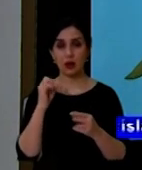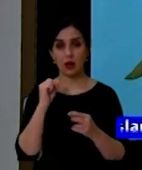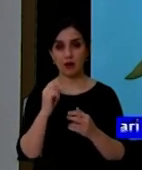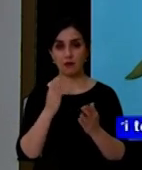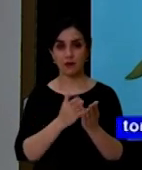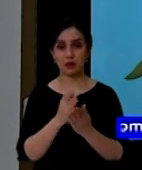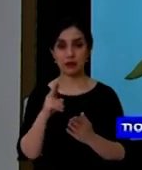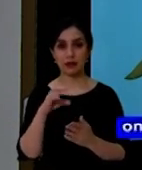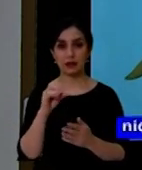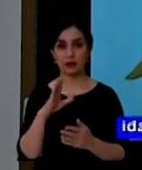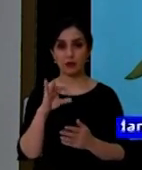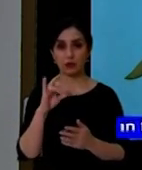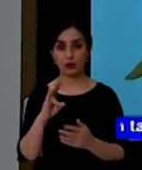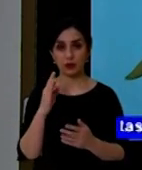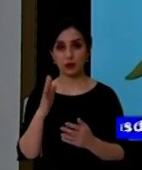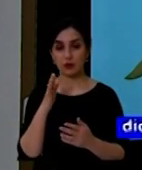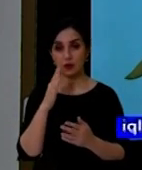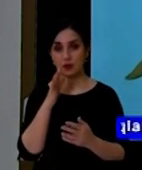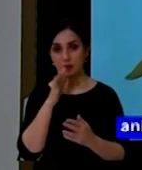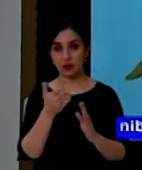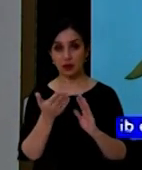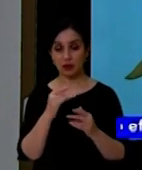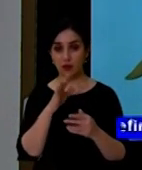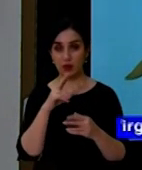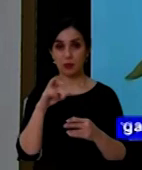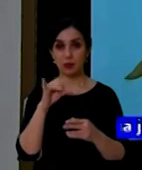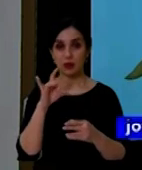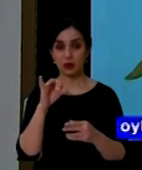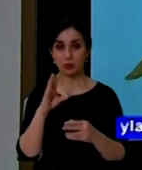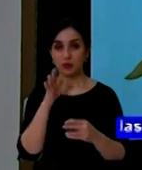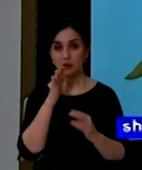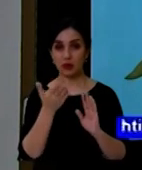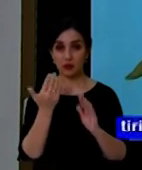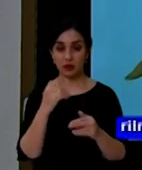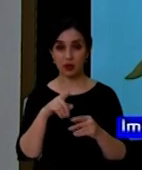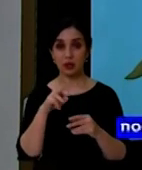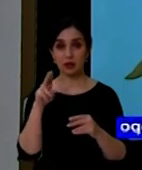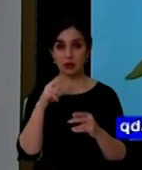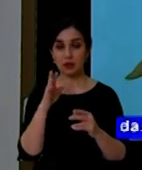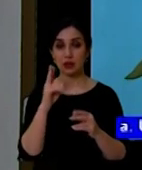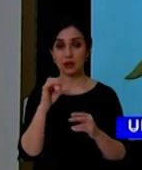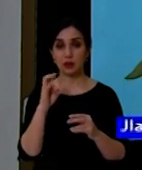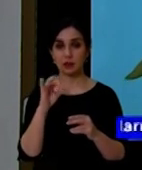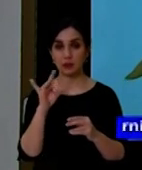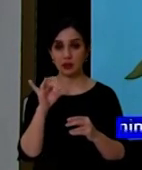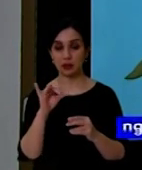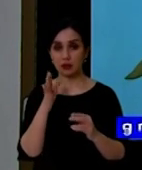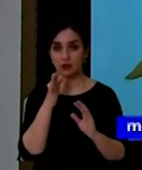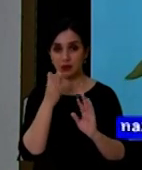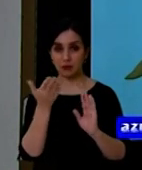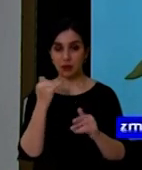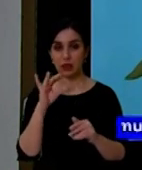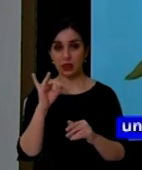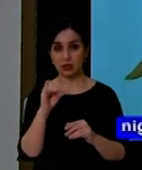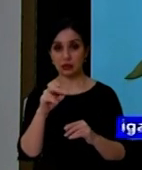-variant divan davrda, B-variant perim davrda, D-variant kimbri davrda, E